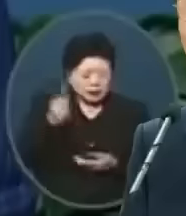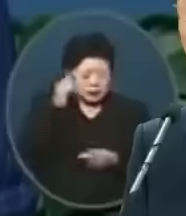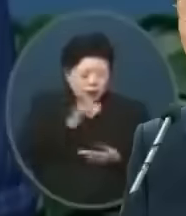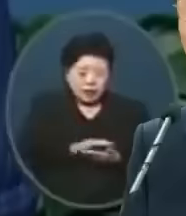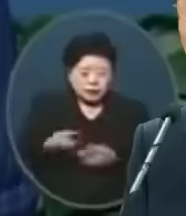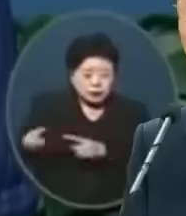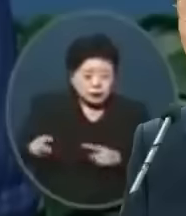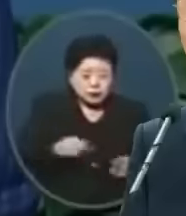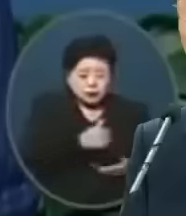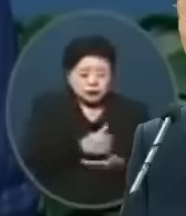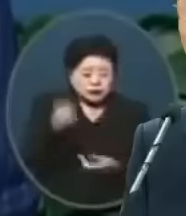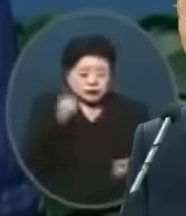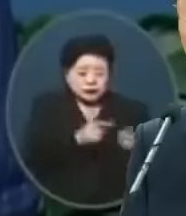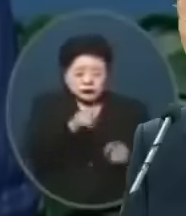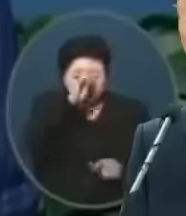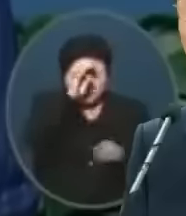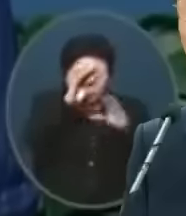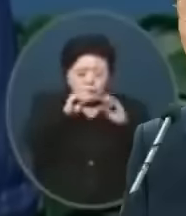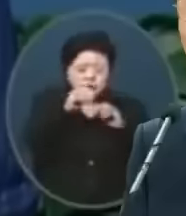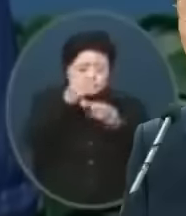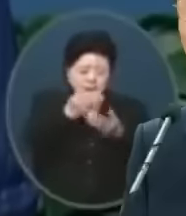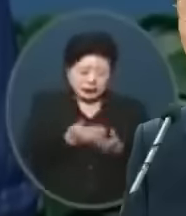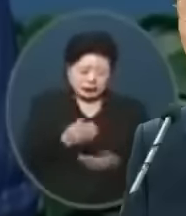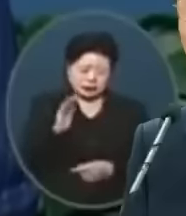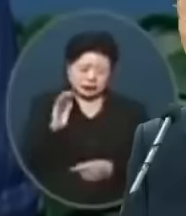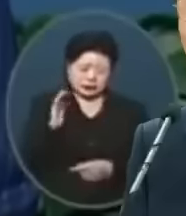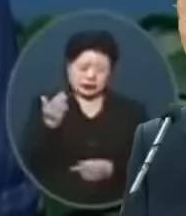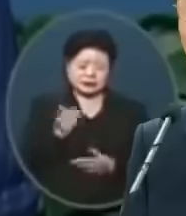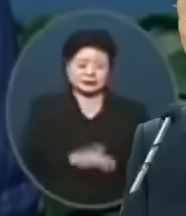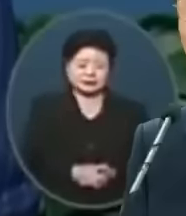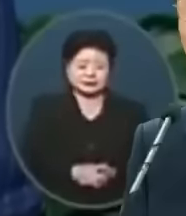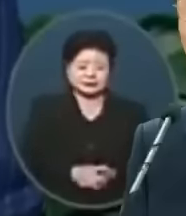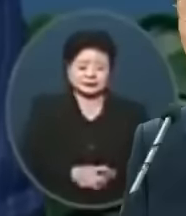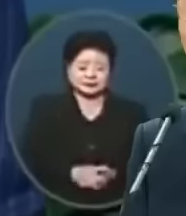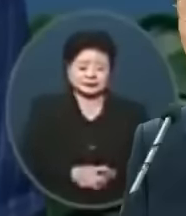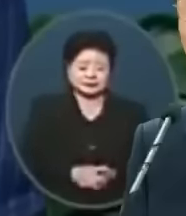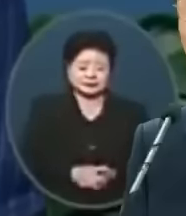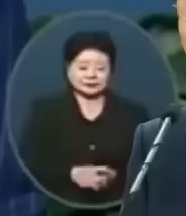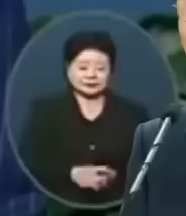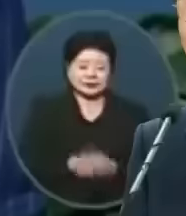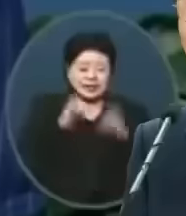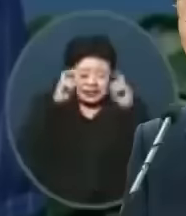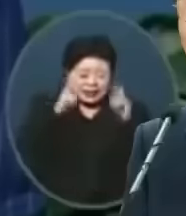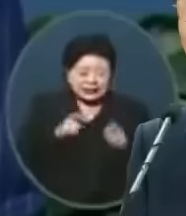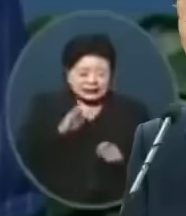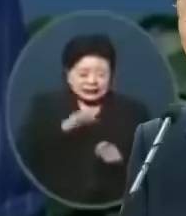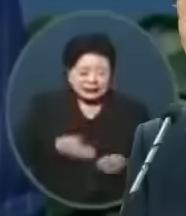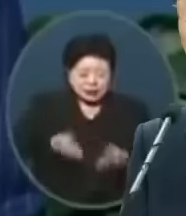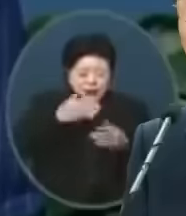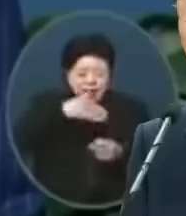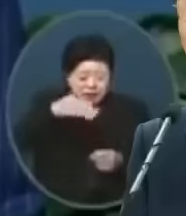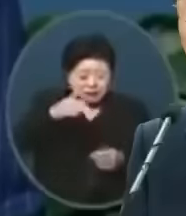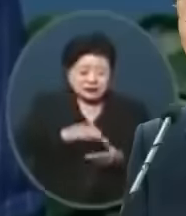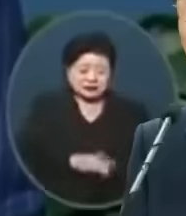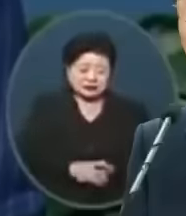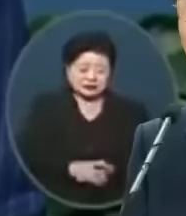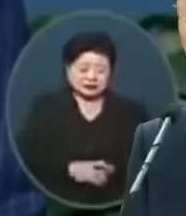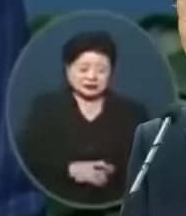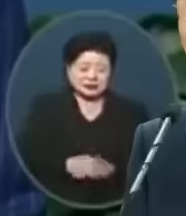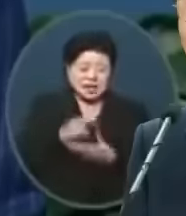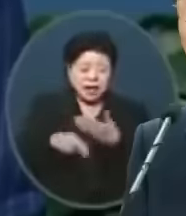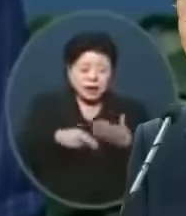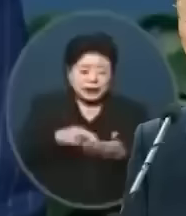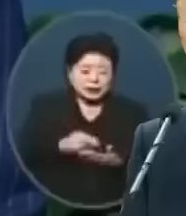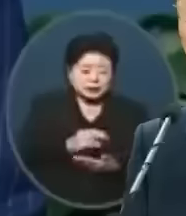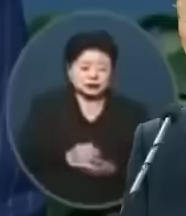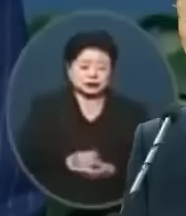누리고 제가 채찍에 맞음으로 우리가 나음을 얻었도다. 우리는 다 양같이 그릇 행하여 각기 제 길로 갔거늘 야훼께서는